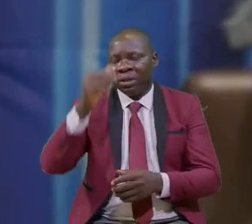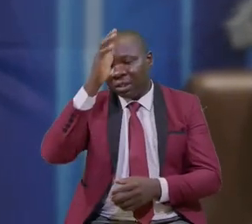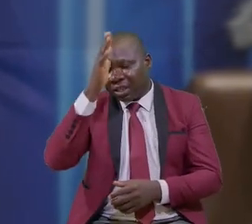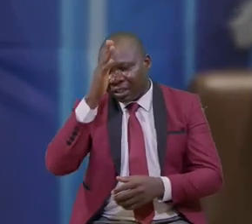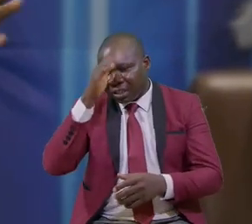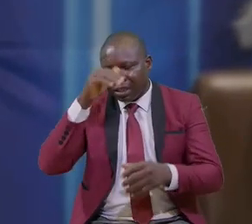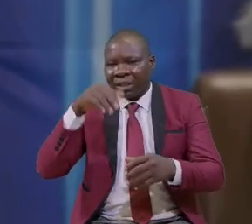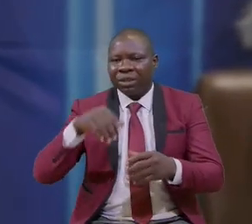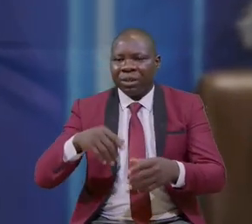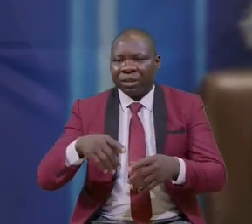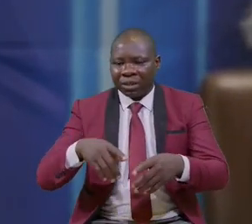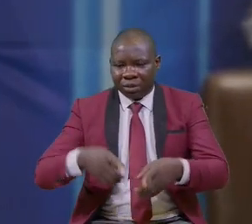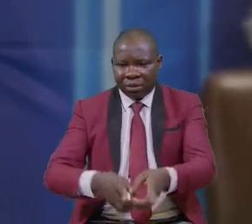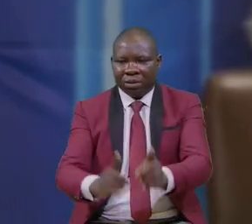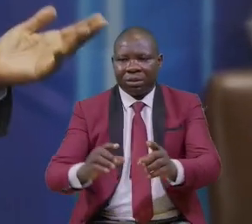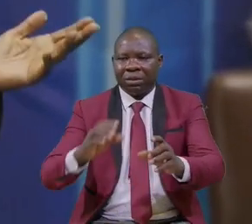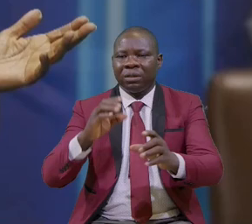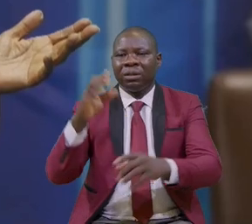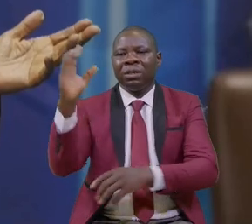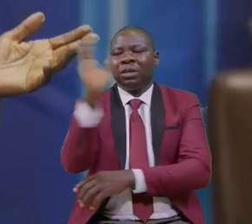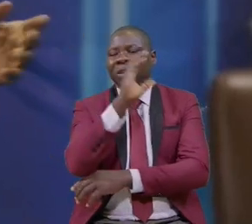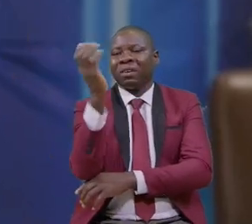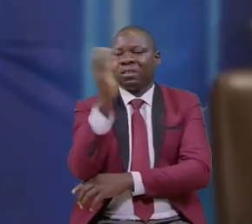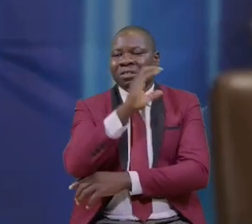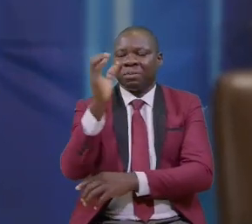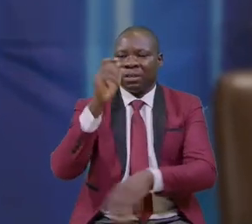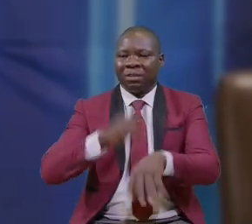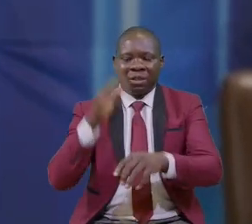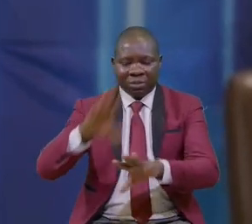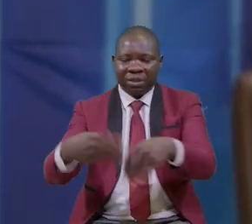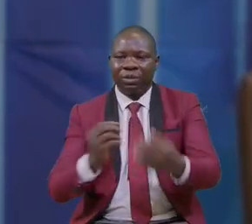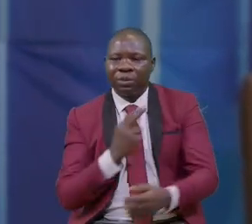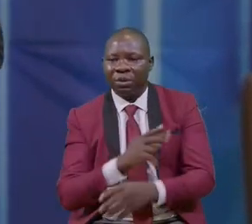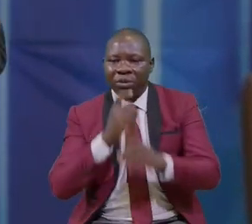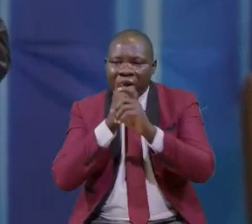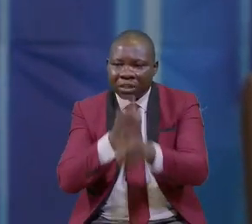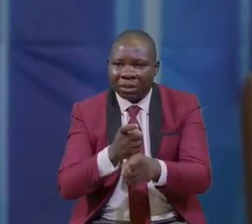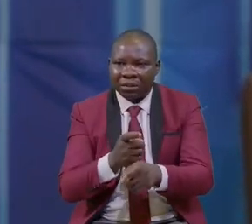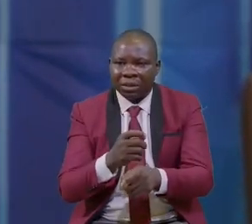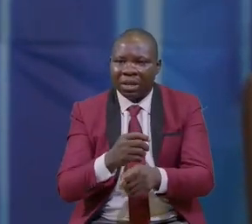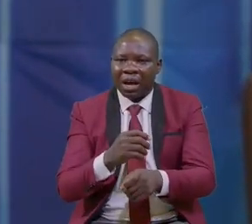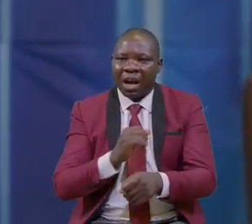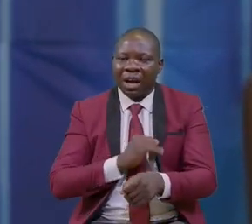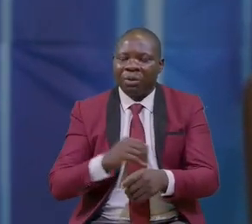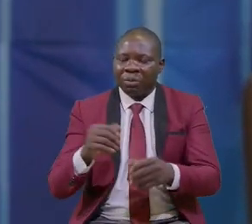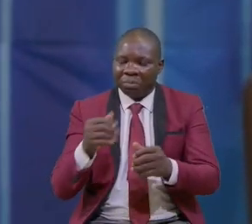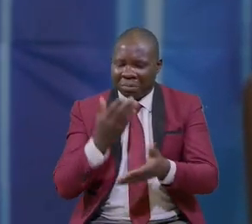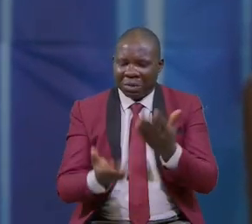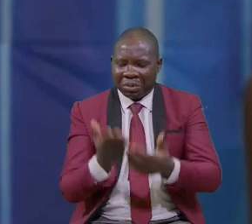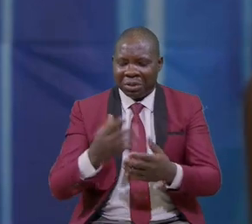la période de Noël, nous faisait des cadeaux, peut-être une tenue ou une chaussure, et on portait